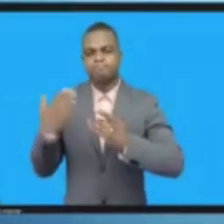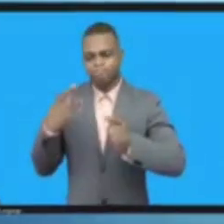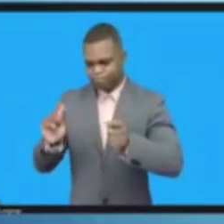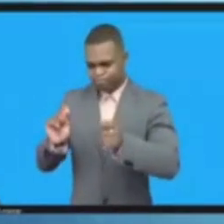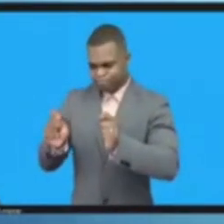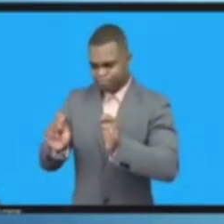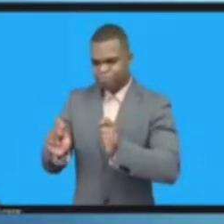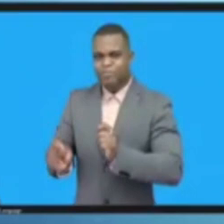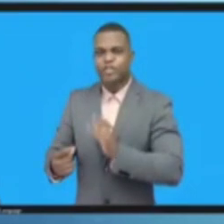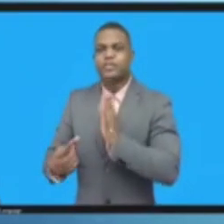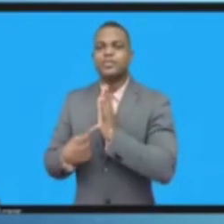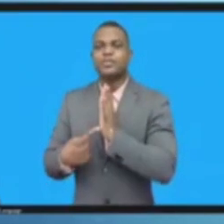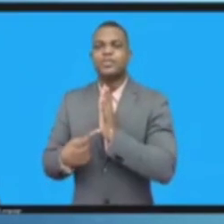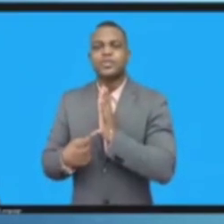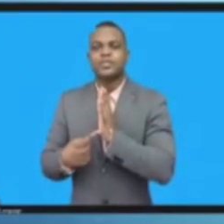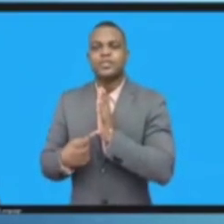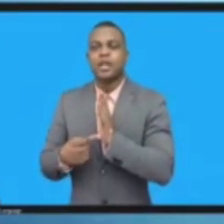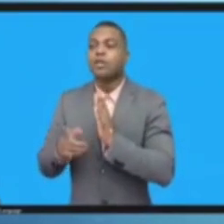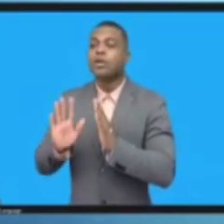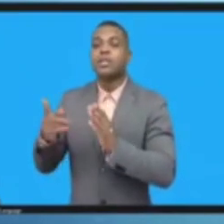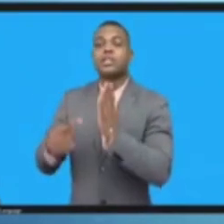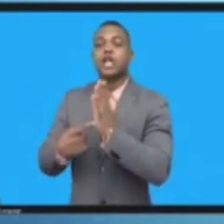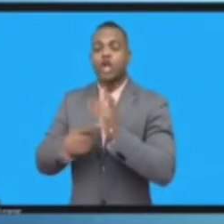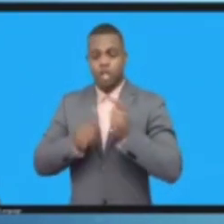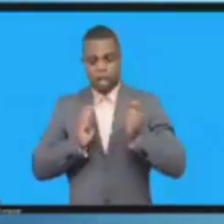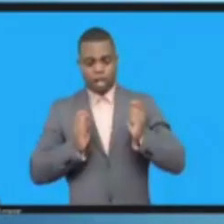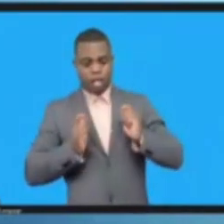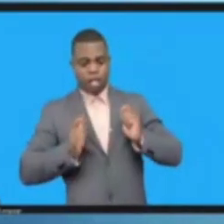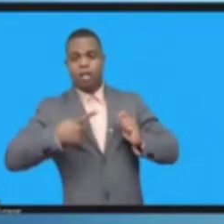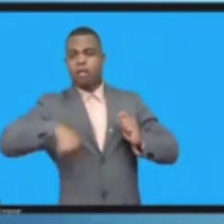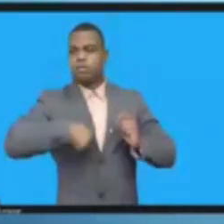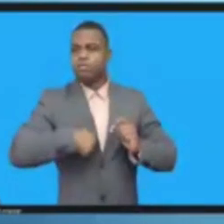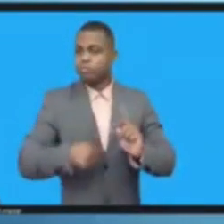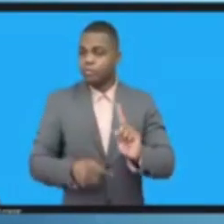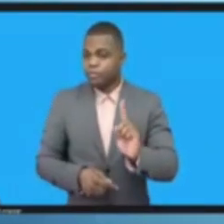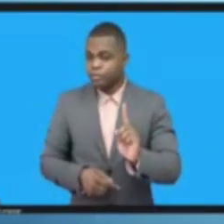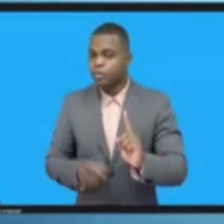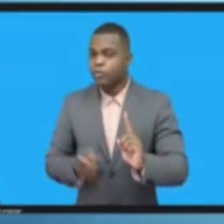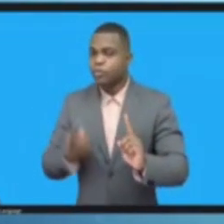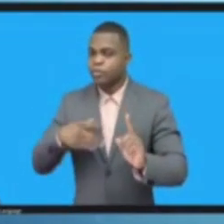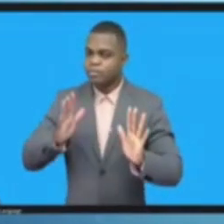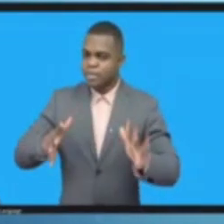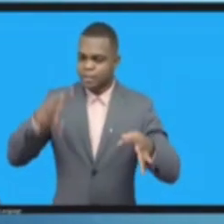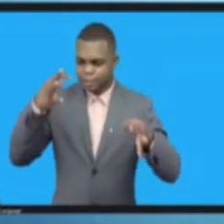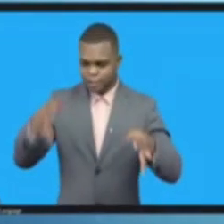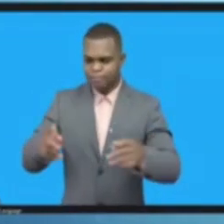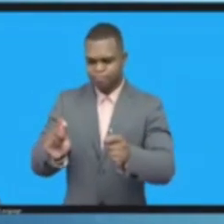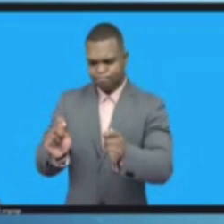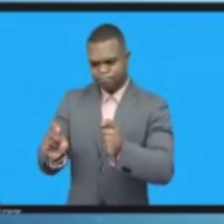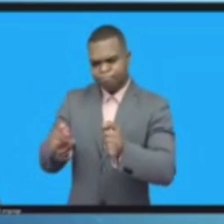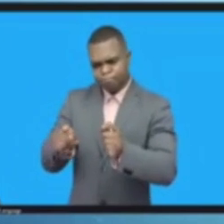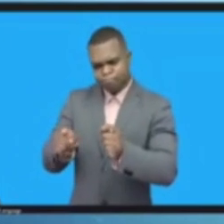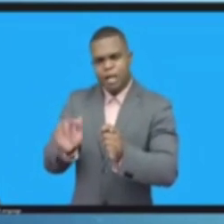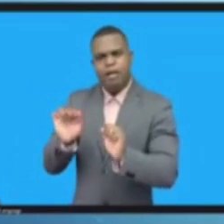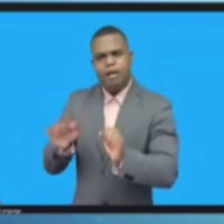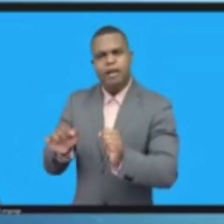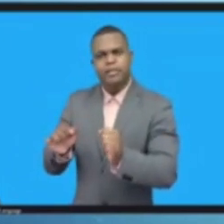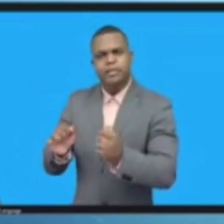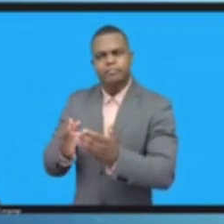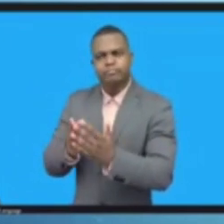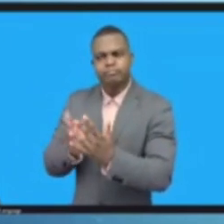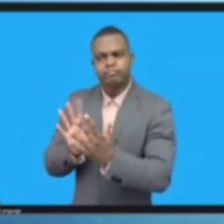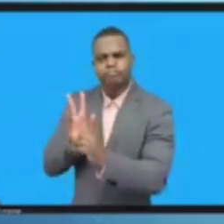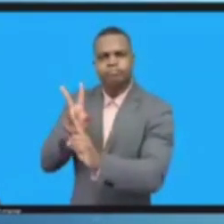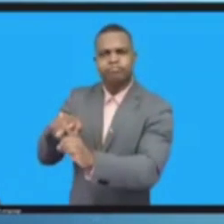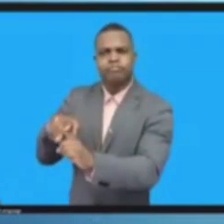là l'occasion et même la responsabilité de travailler ensemble pour un avenir numérique